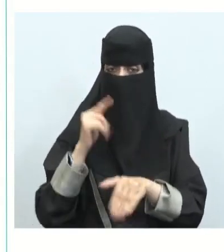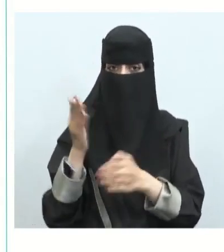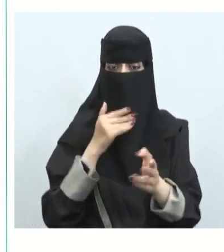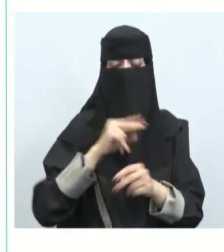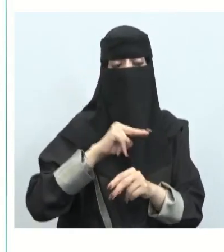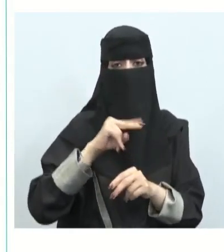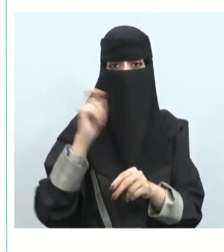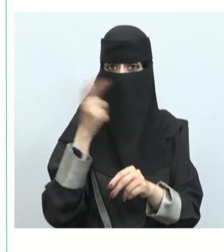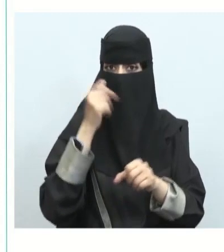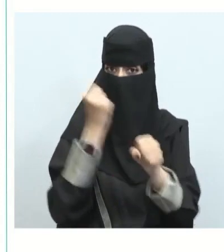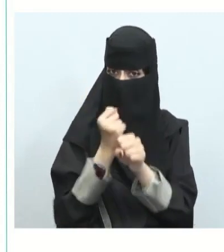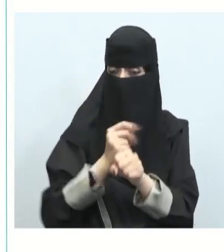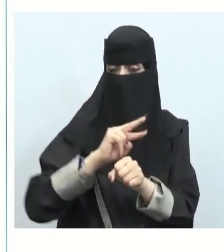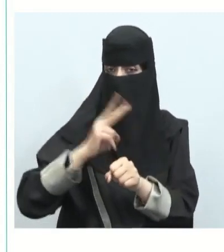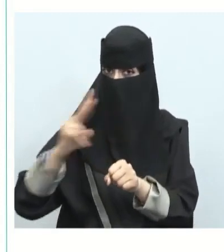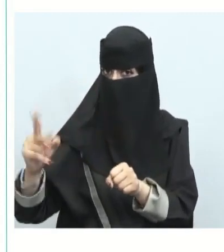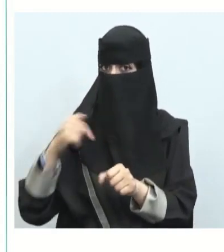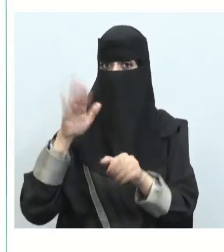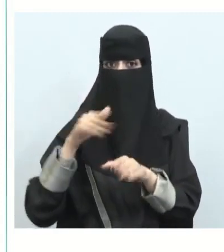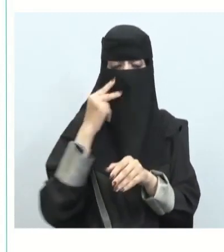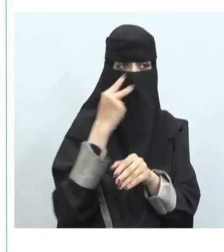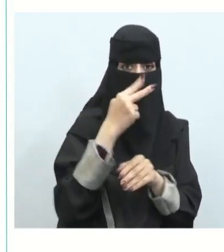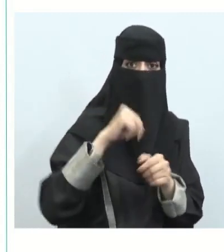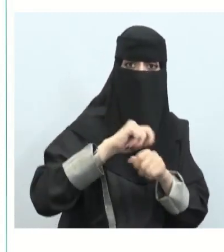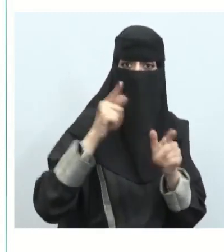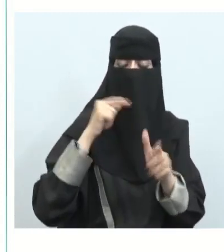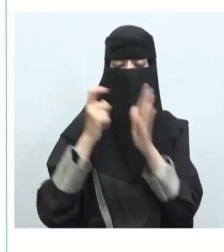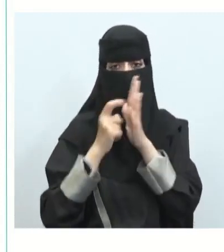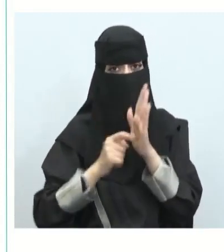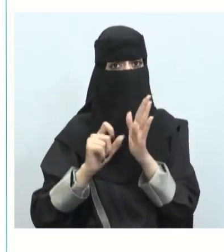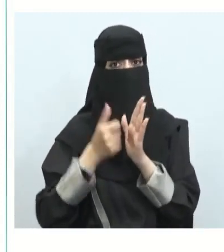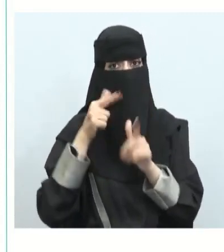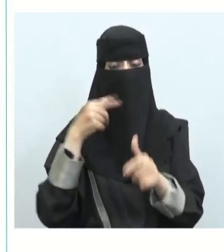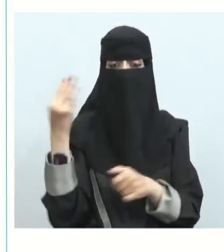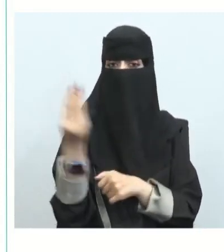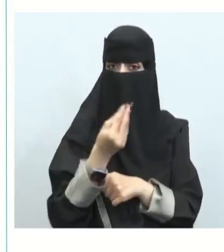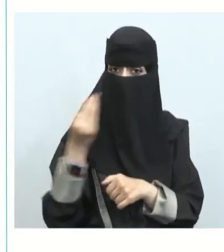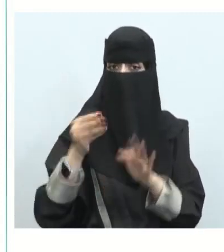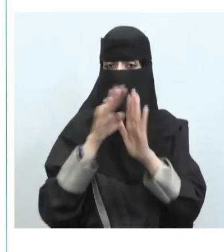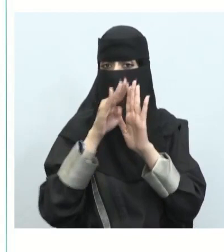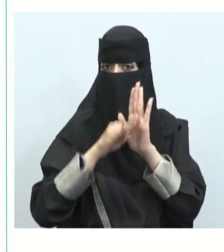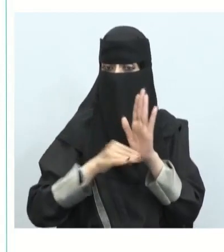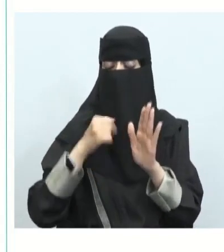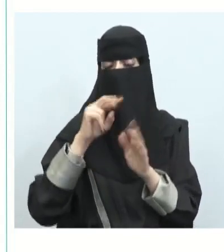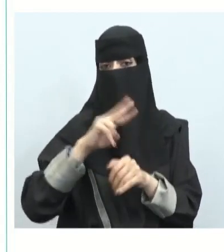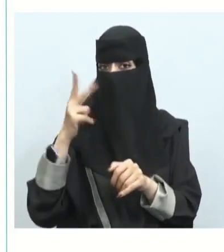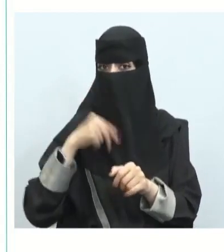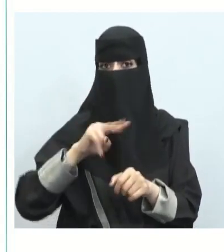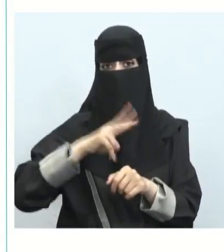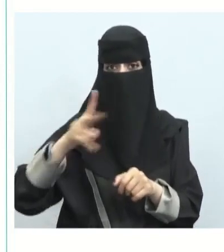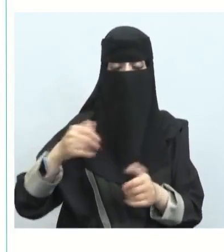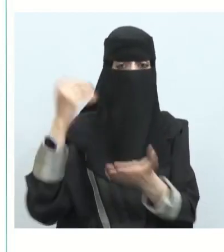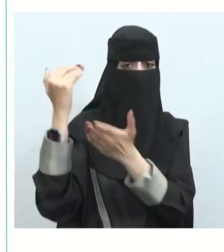مختلفه قطاعات مختلفه رؤيه مختلفه انظمه جديده مثلا السياحه برامج مختلفه تنوع في